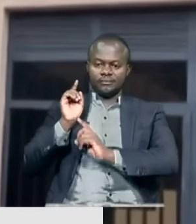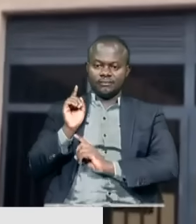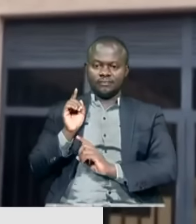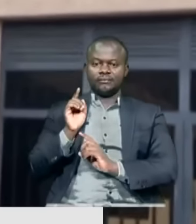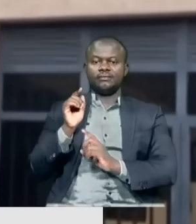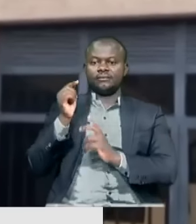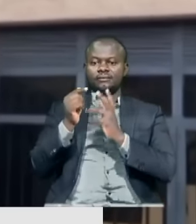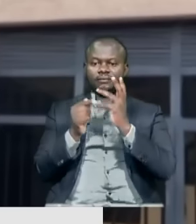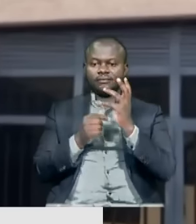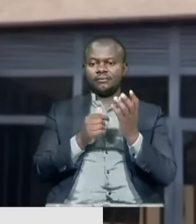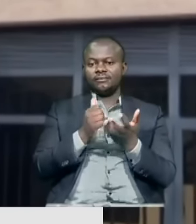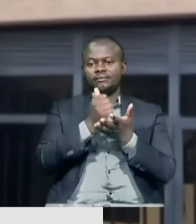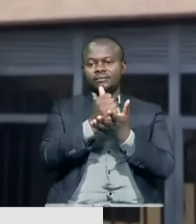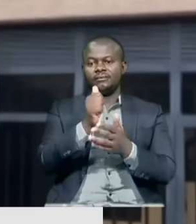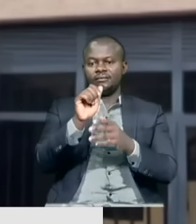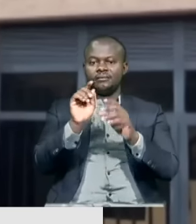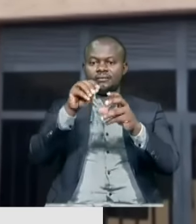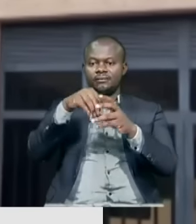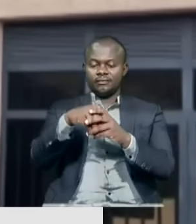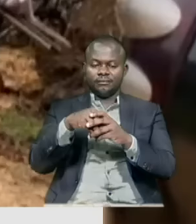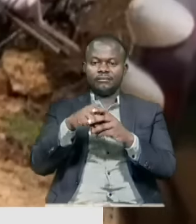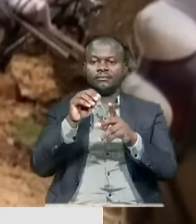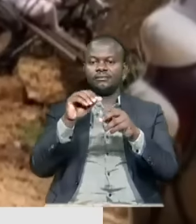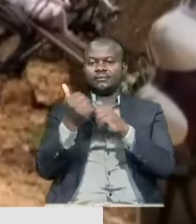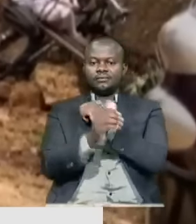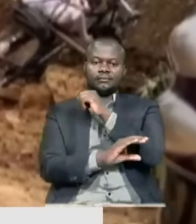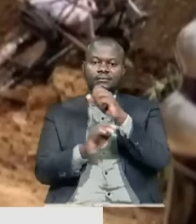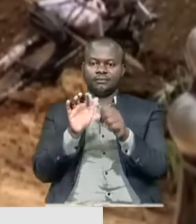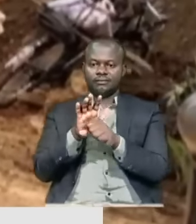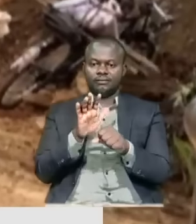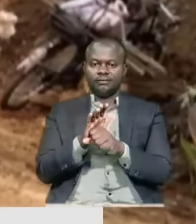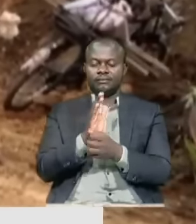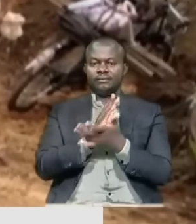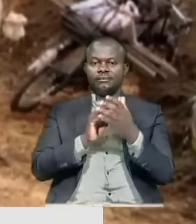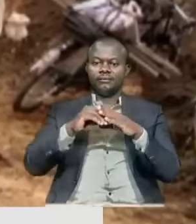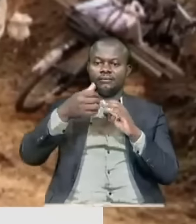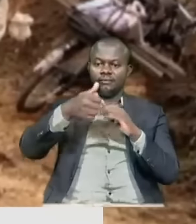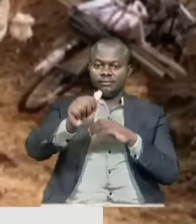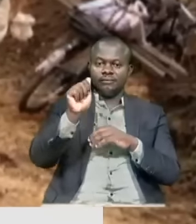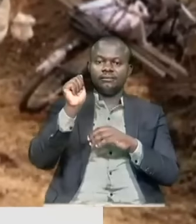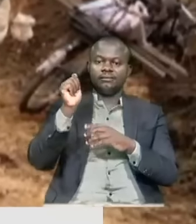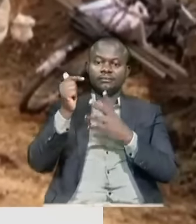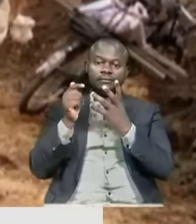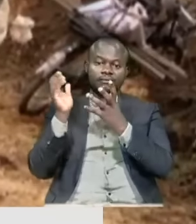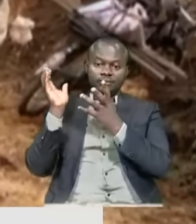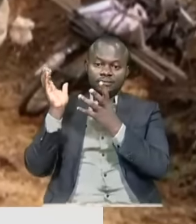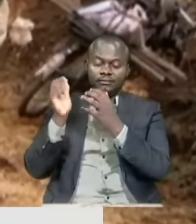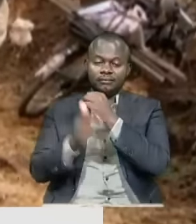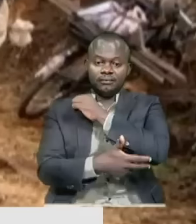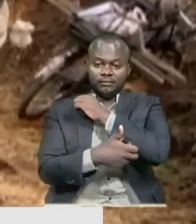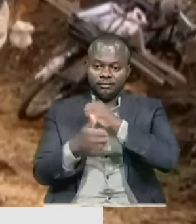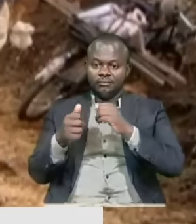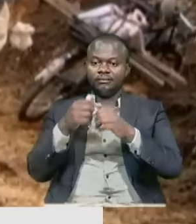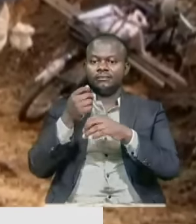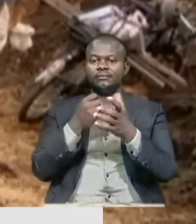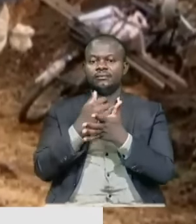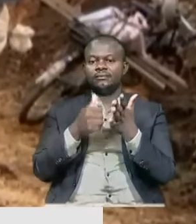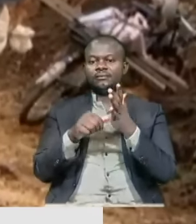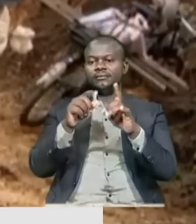w'imizigo batwazaga barirema biganjemo abanyamahanga. Bamwe muri bo iyo mizigo barayirigisaga bigateza